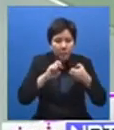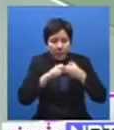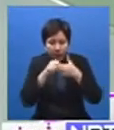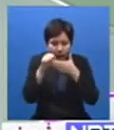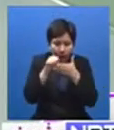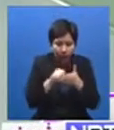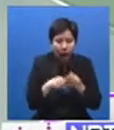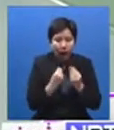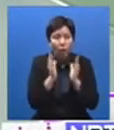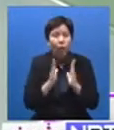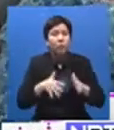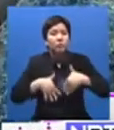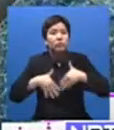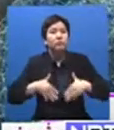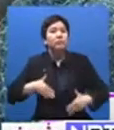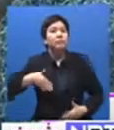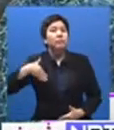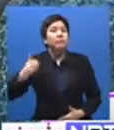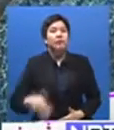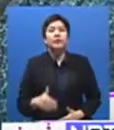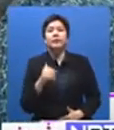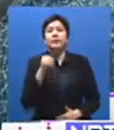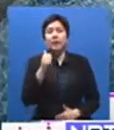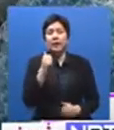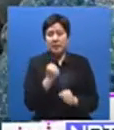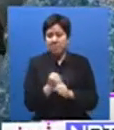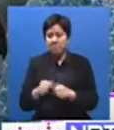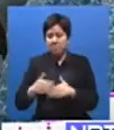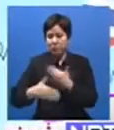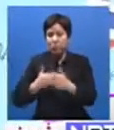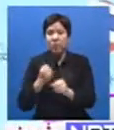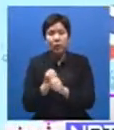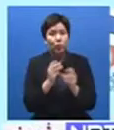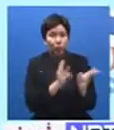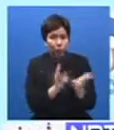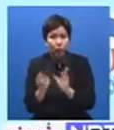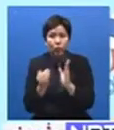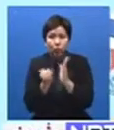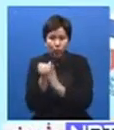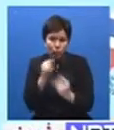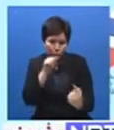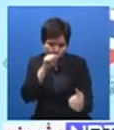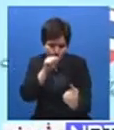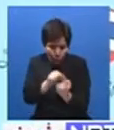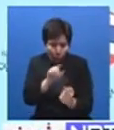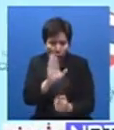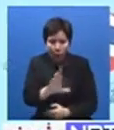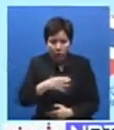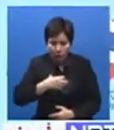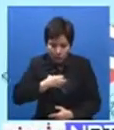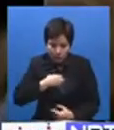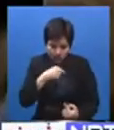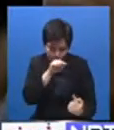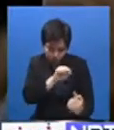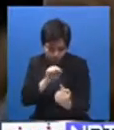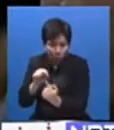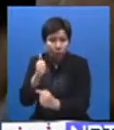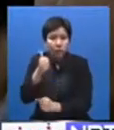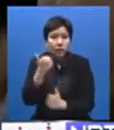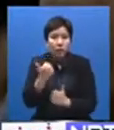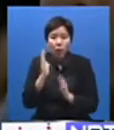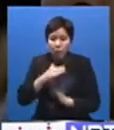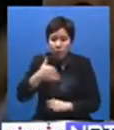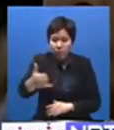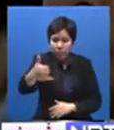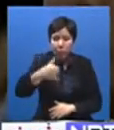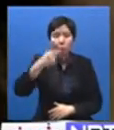างๆให้ประชาชนได้โดยตรงถือเป็นการทำงานเชิงรุกที่มาถูกทางและเข้าถึงความต้องการของประชาชนมากขึ้นเพราะทันทีที่ประ